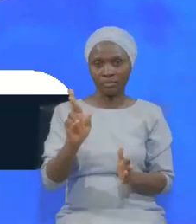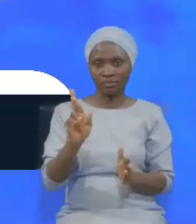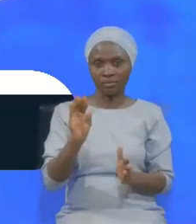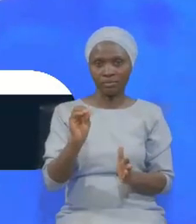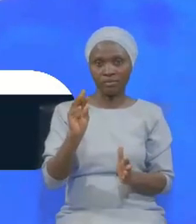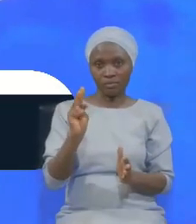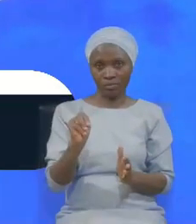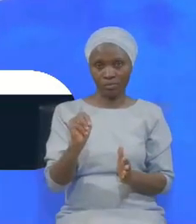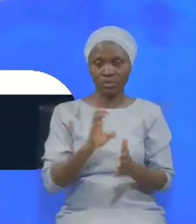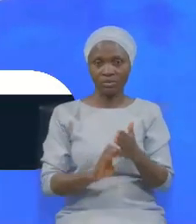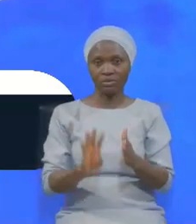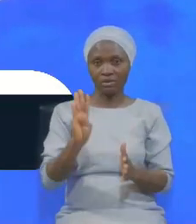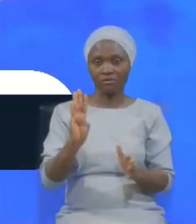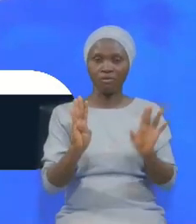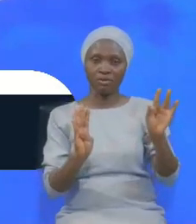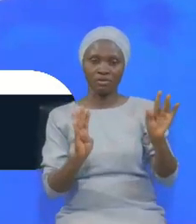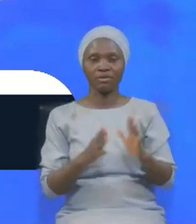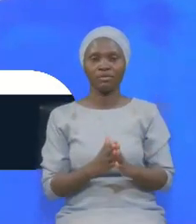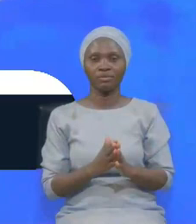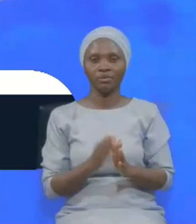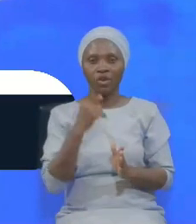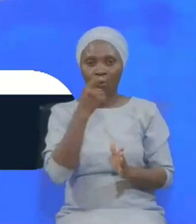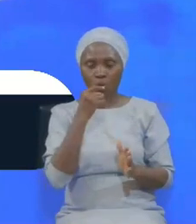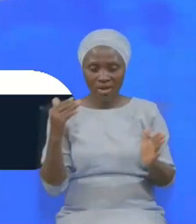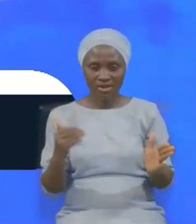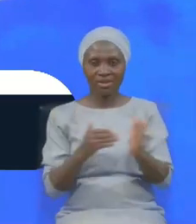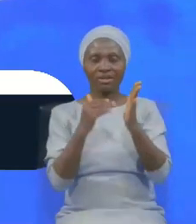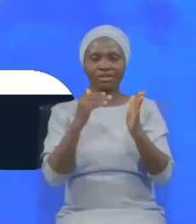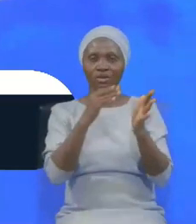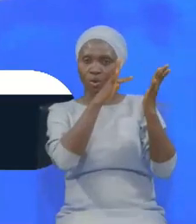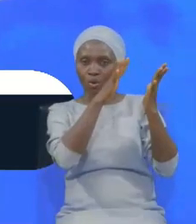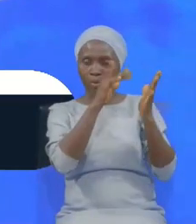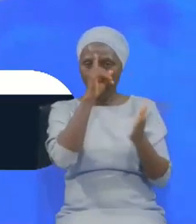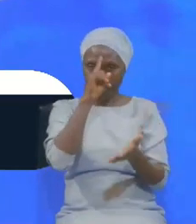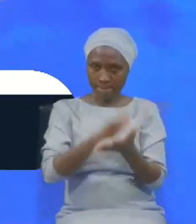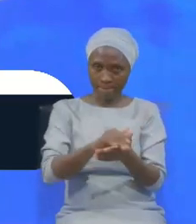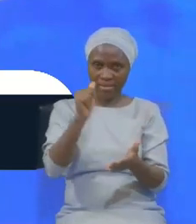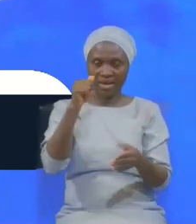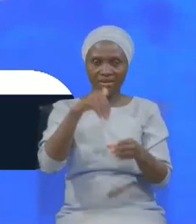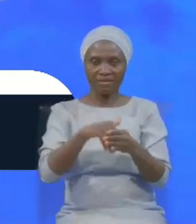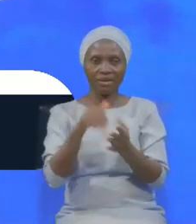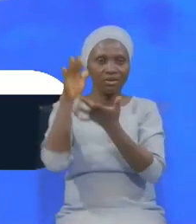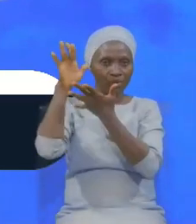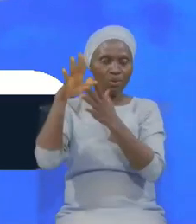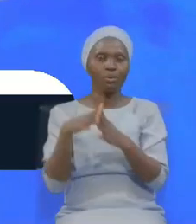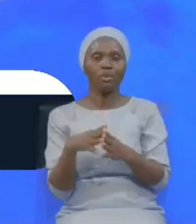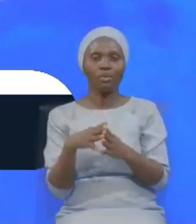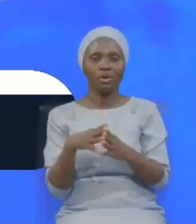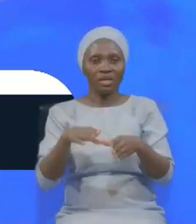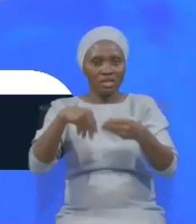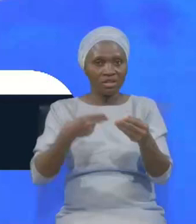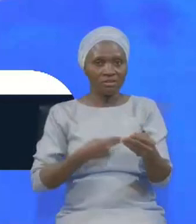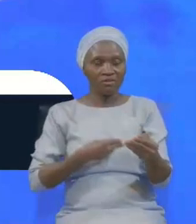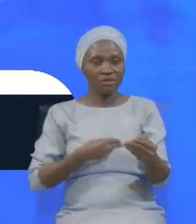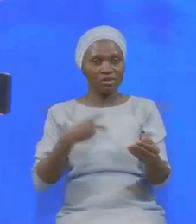4, verset 18. Espérant contre toute espérance, il crut. Cela nous donne